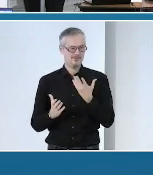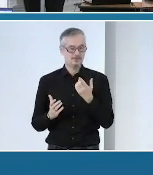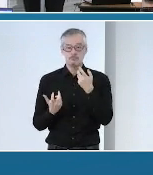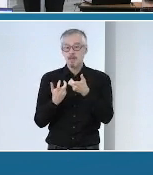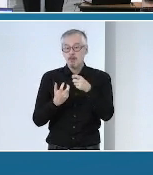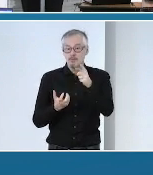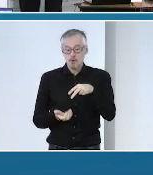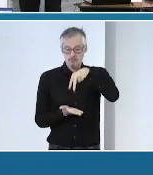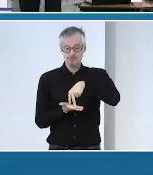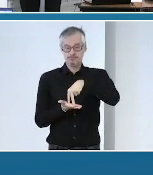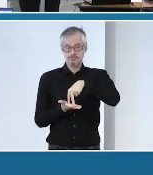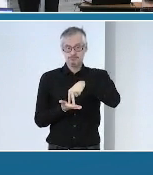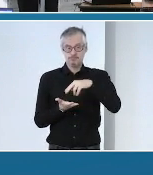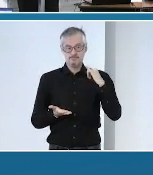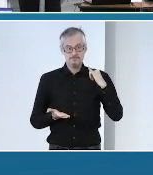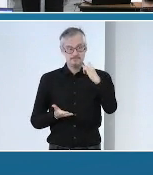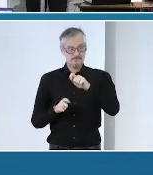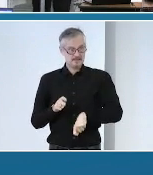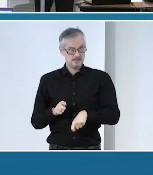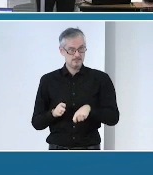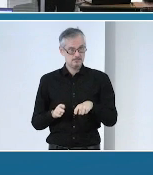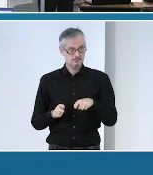debout ou assis.